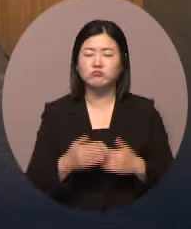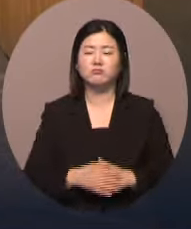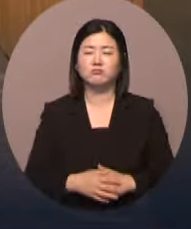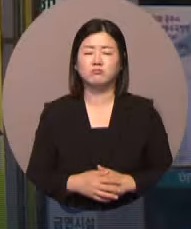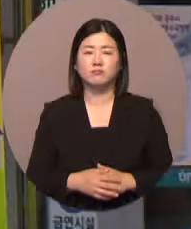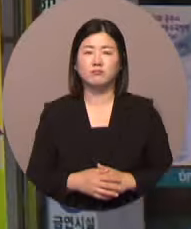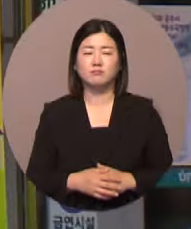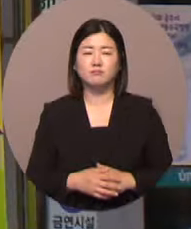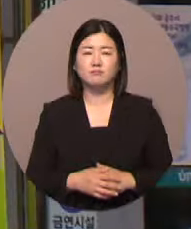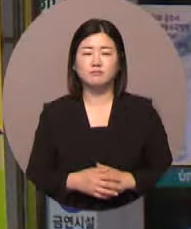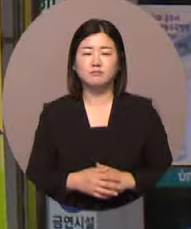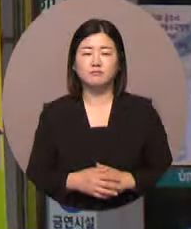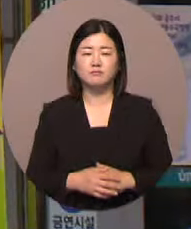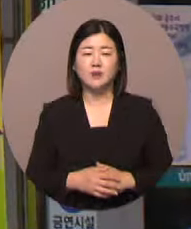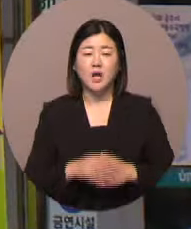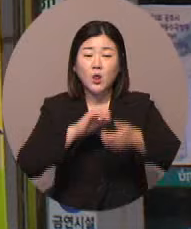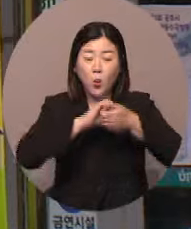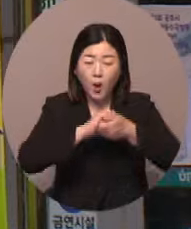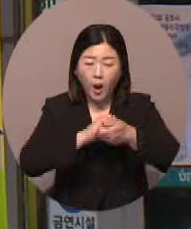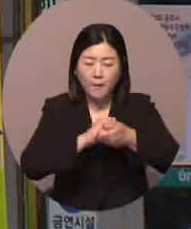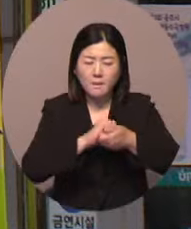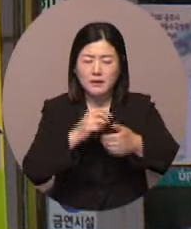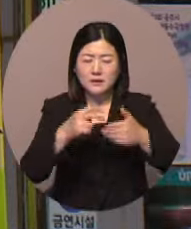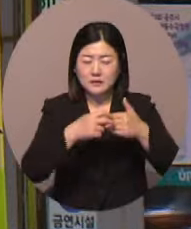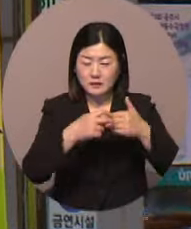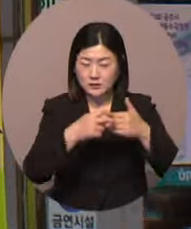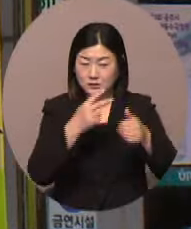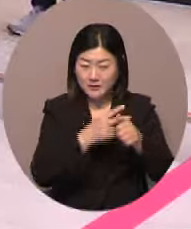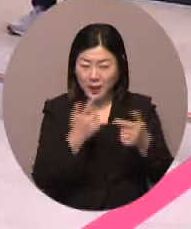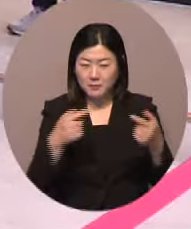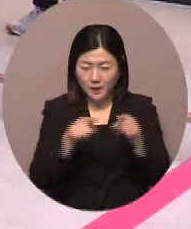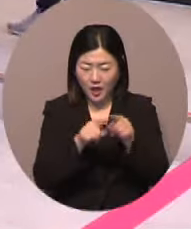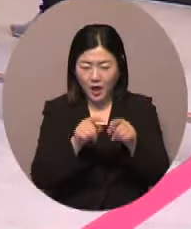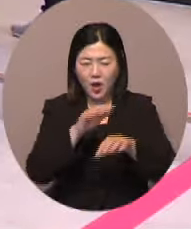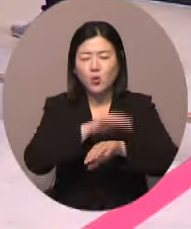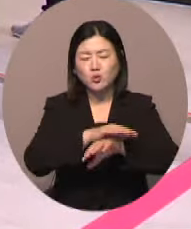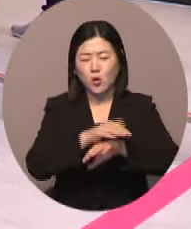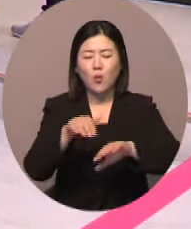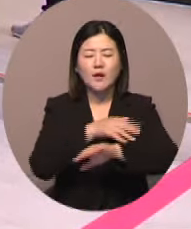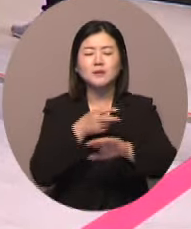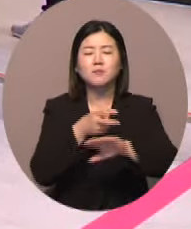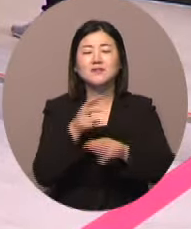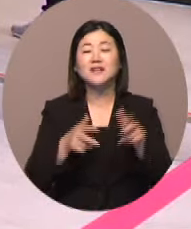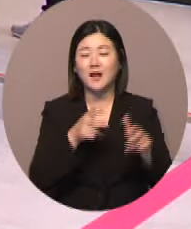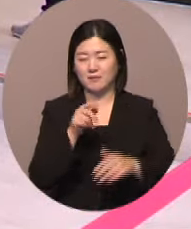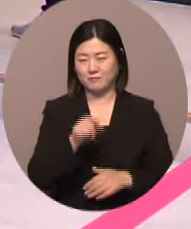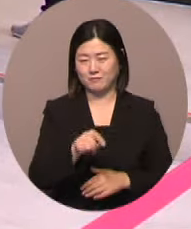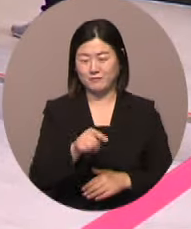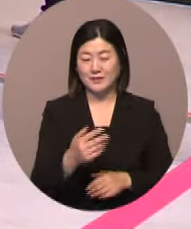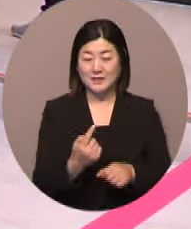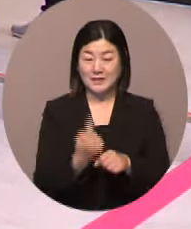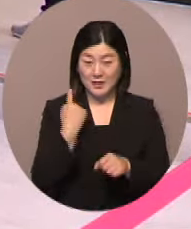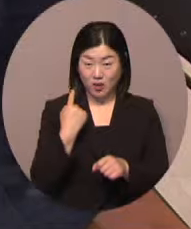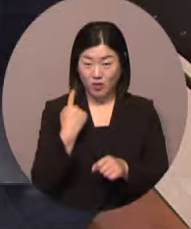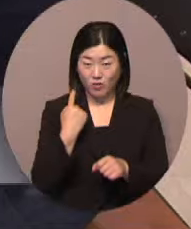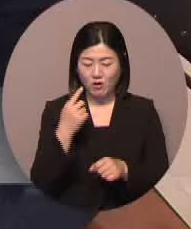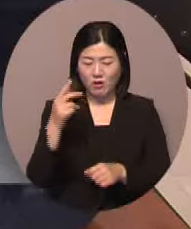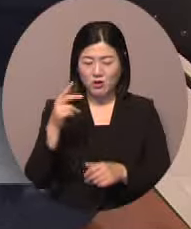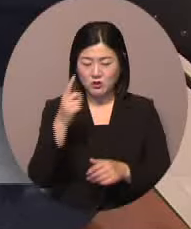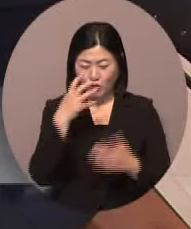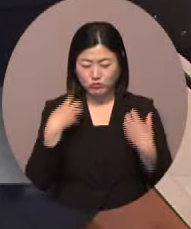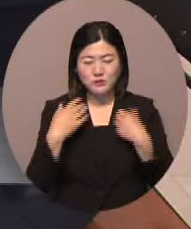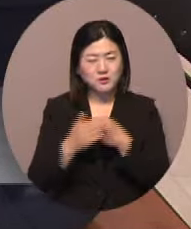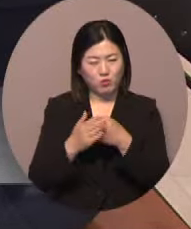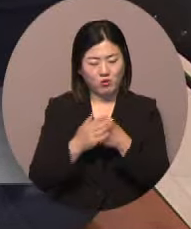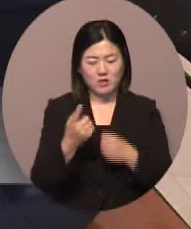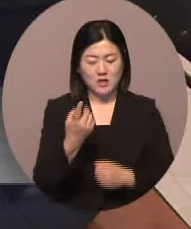주시고. 농협이 의료 인력과 함께 펼치는 농촌 왕진 버스 사업. 지난해까지 정부 지원을